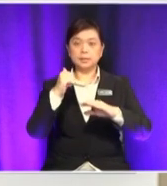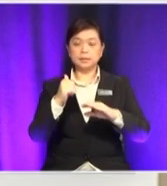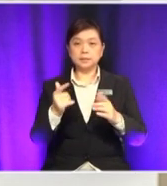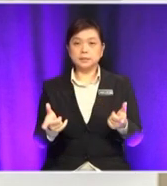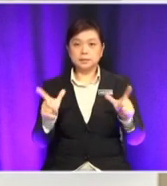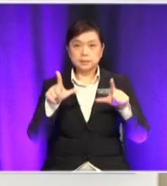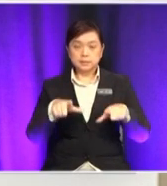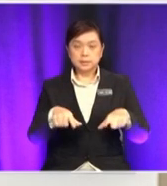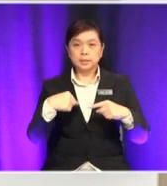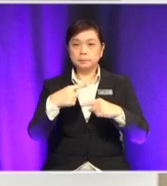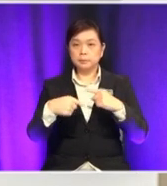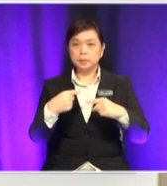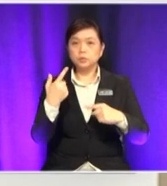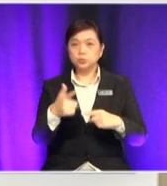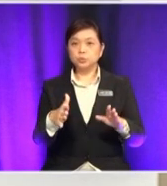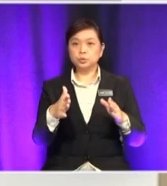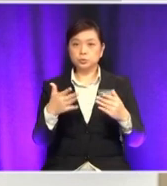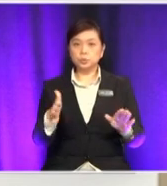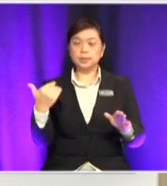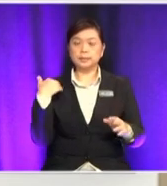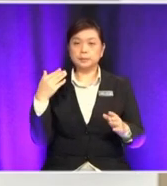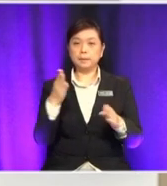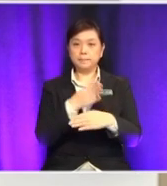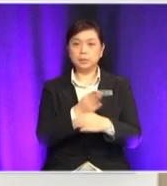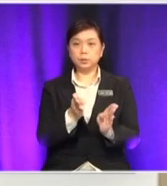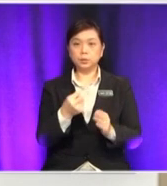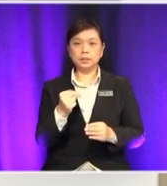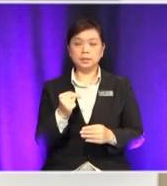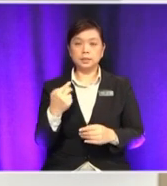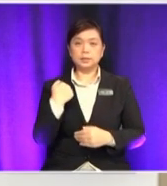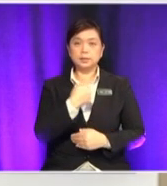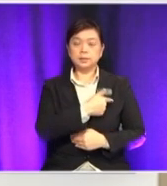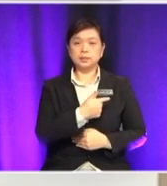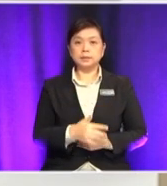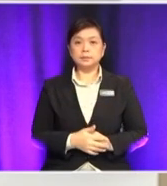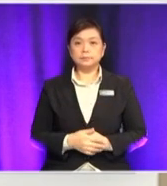Apabila mereka sudah ada formation seperti itu kita panggil dia sebagai